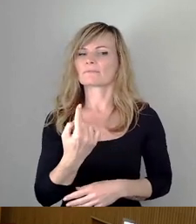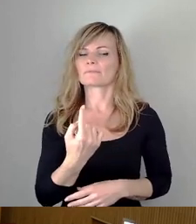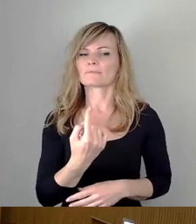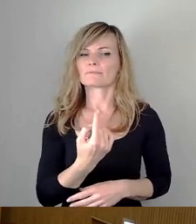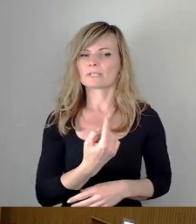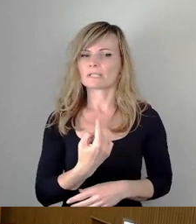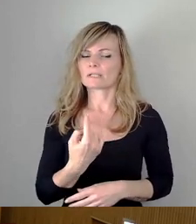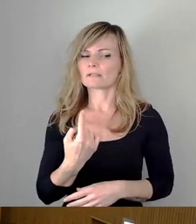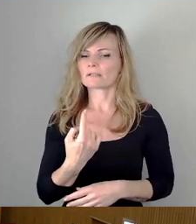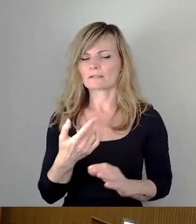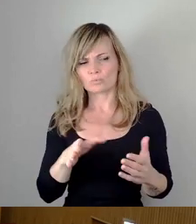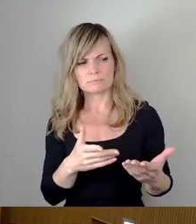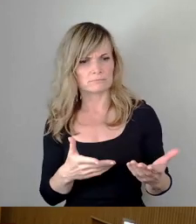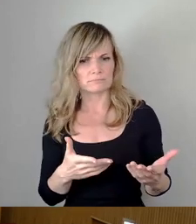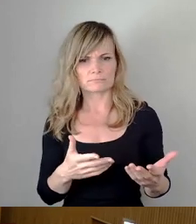Können wir mal kurz?